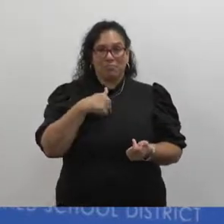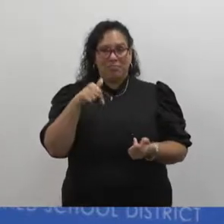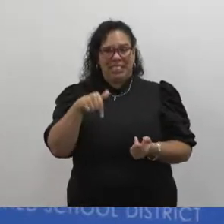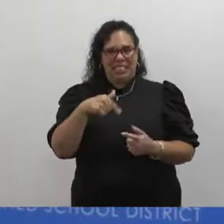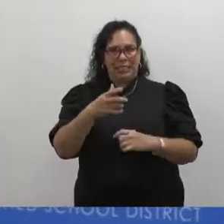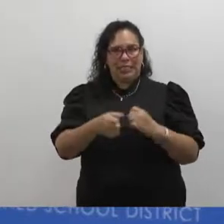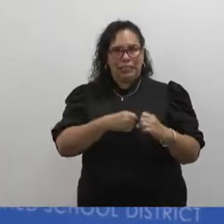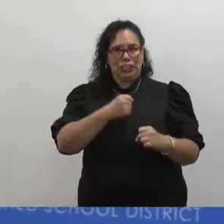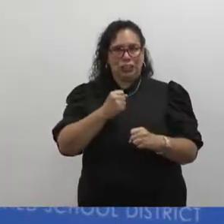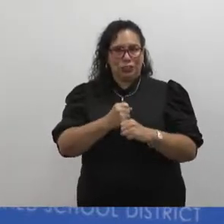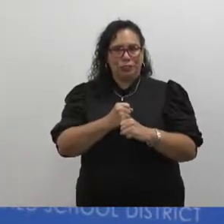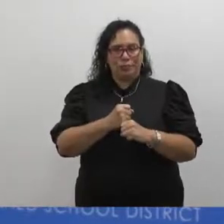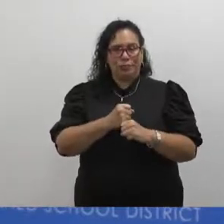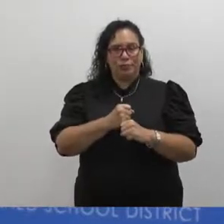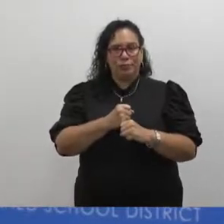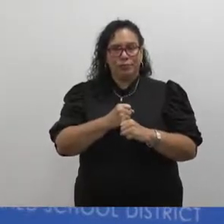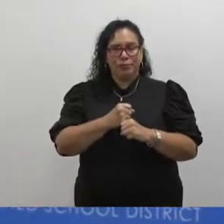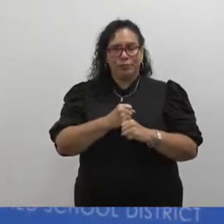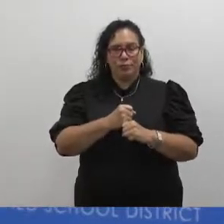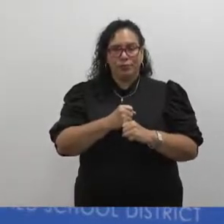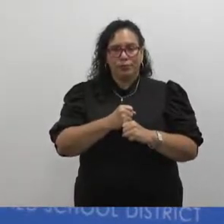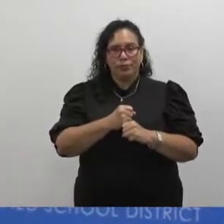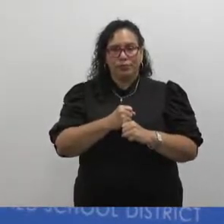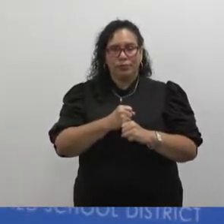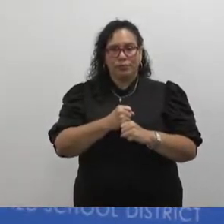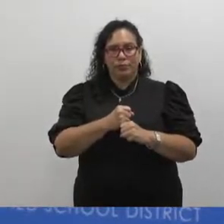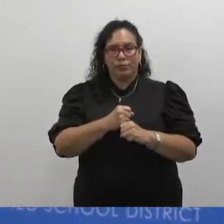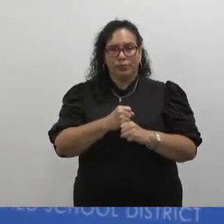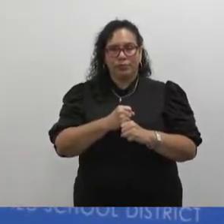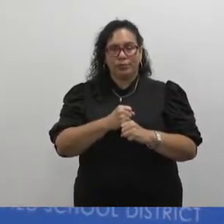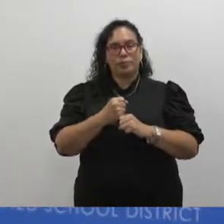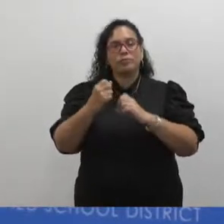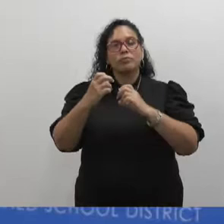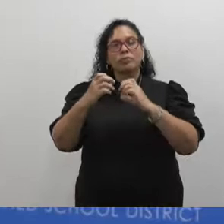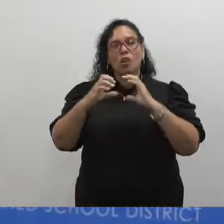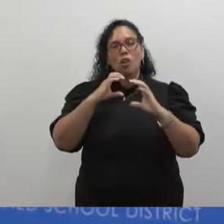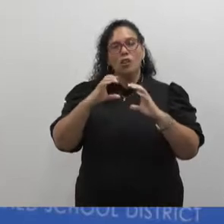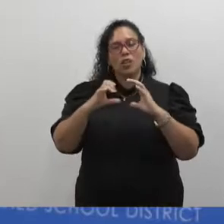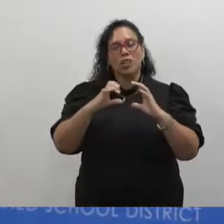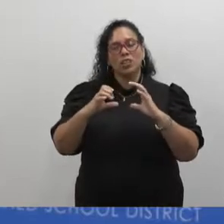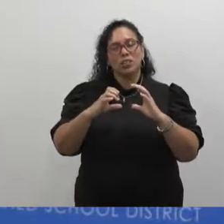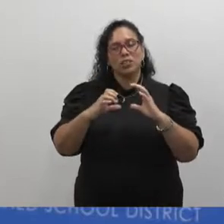chấm po pi bách nam từ khẳng mục ní